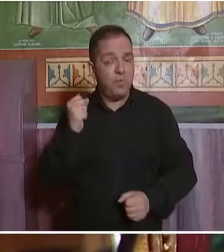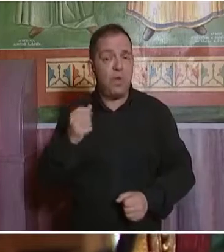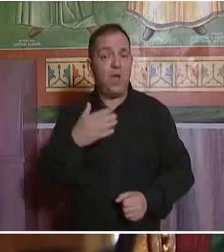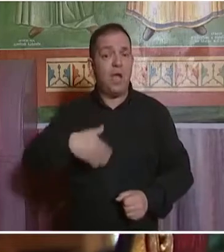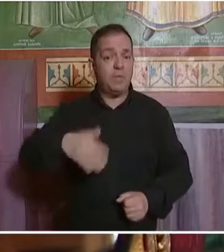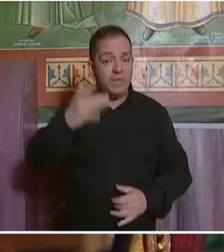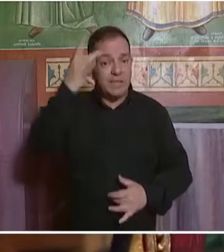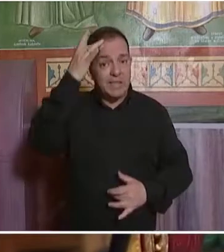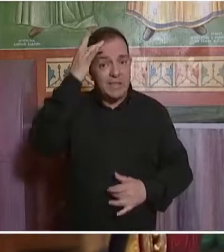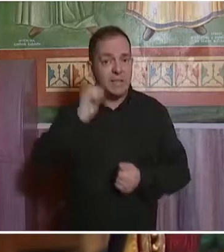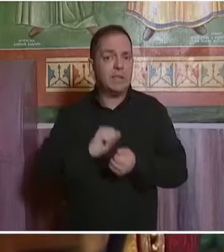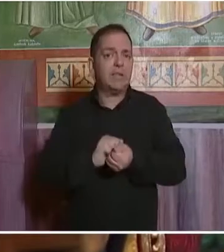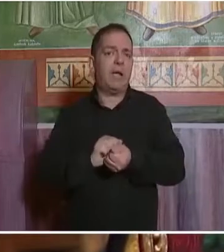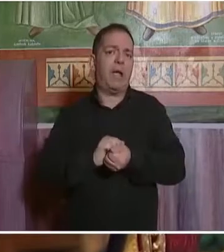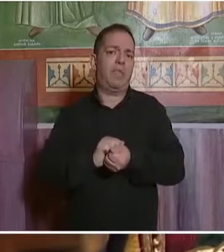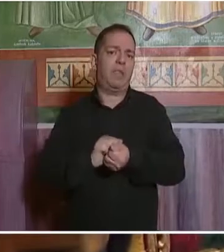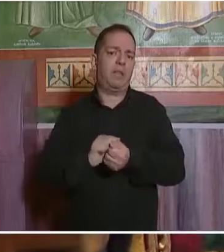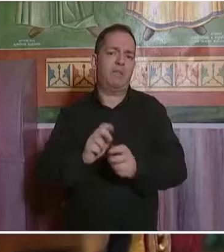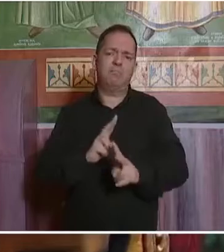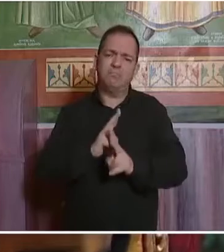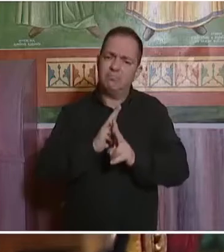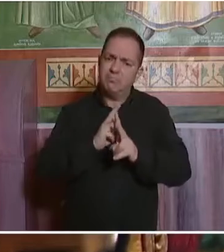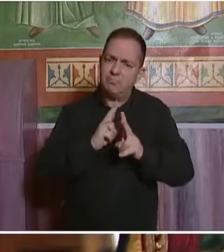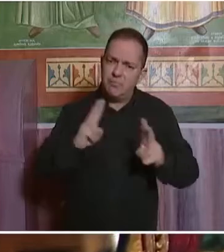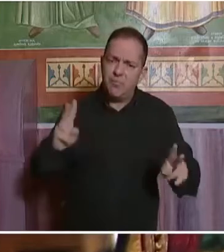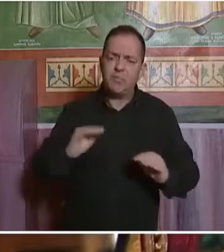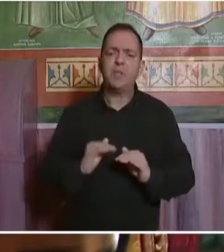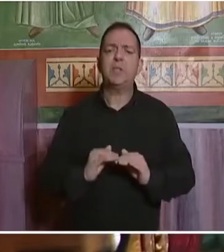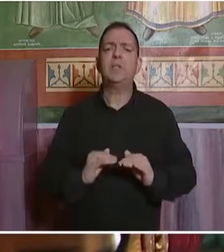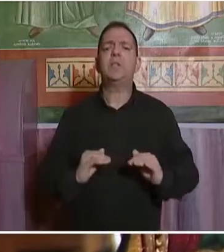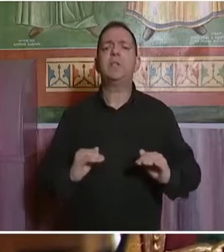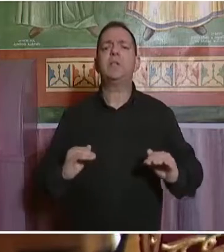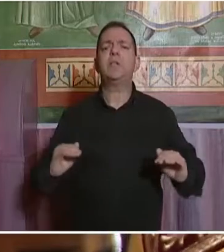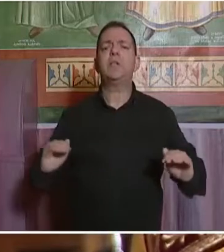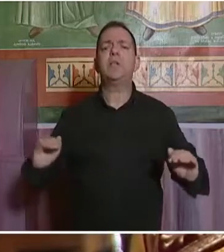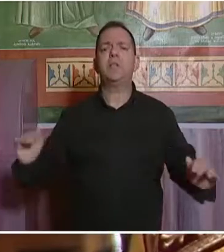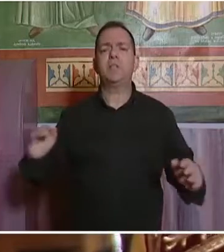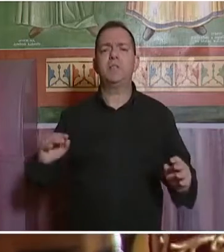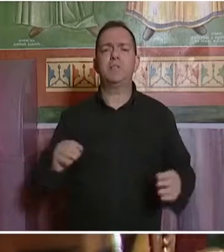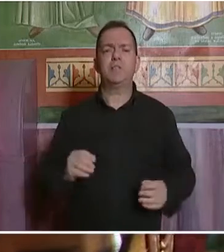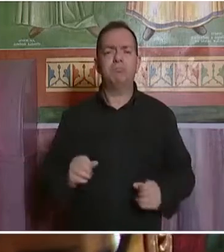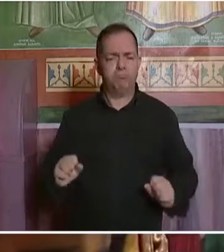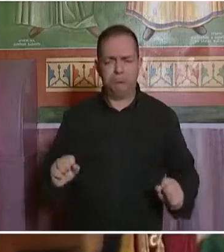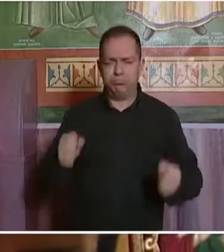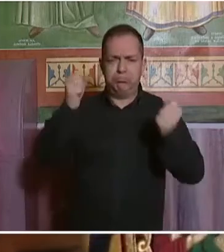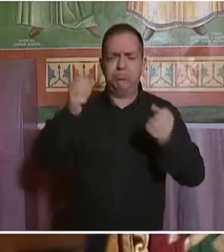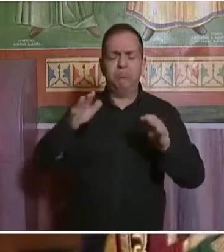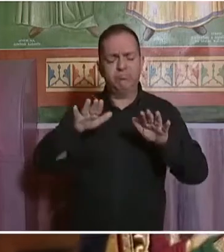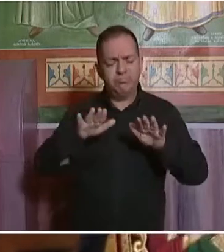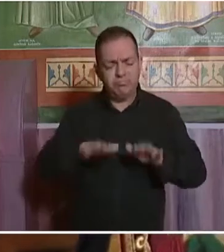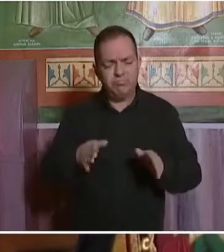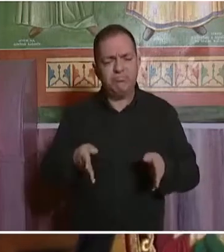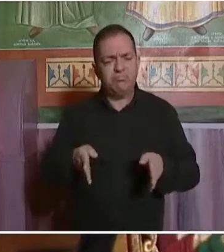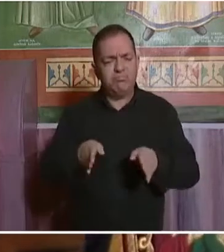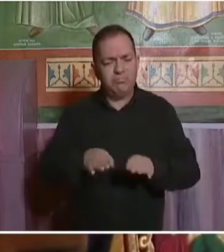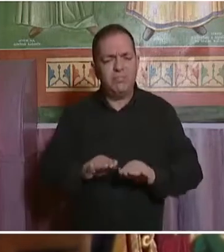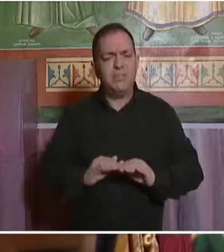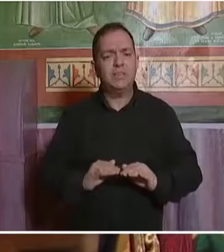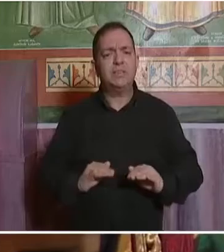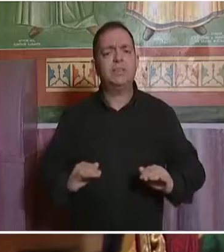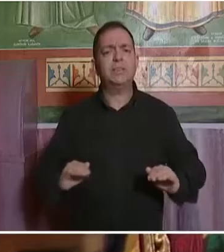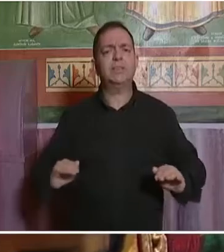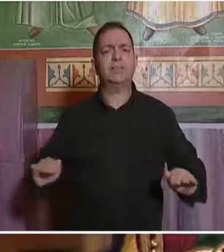την συνείδησή μας, να την ειρηνεύσει, να άρει ό,τι ακριβώς την